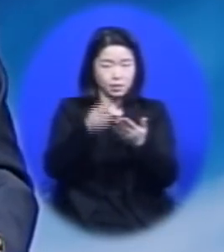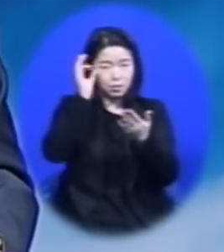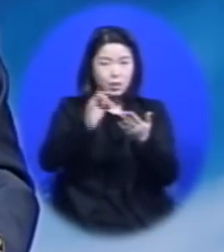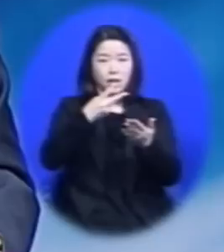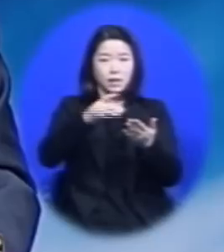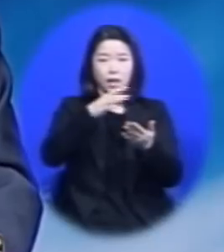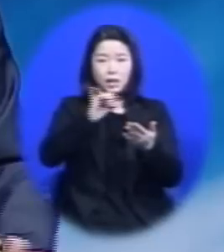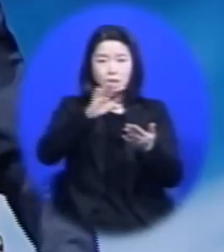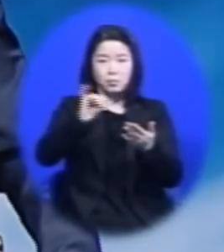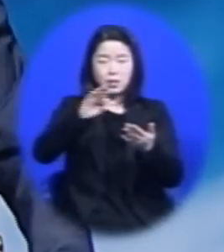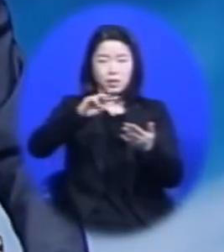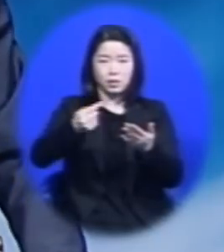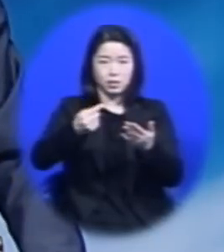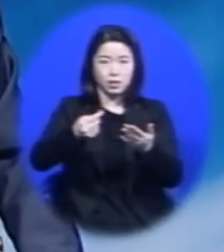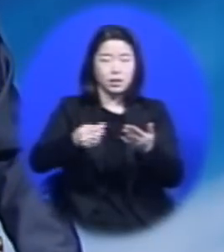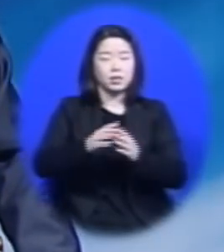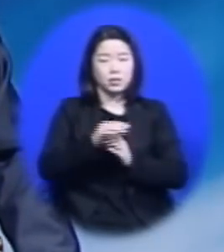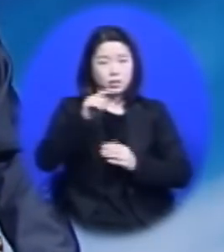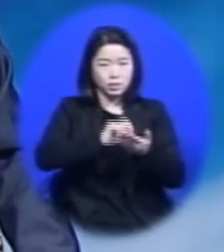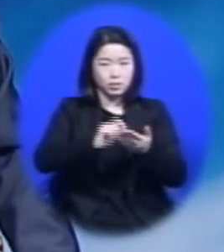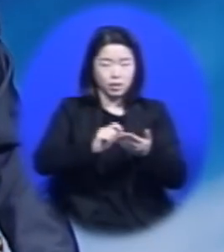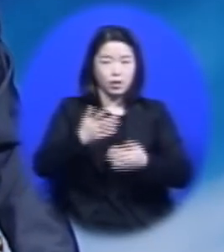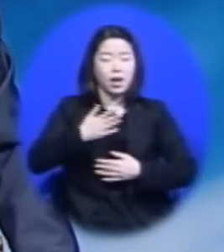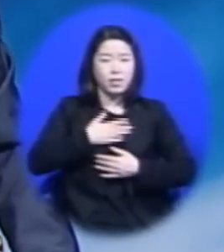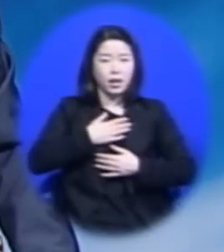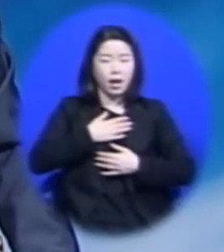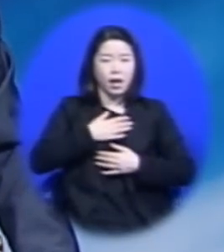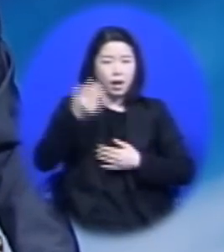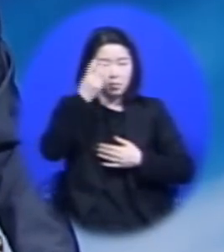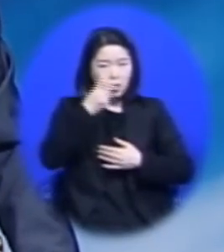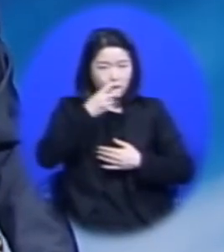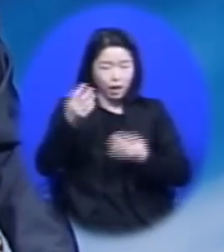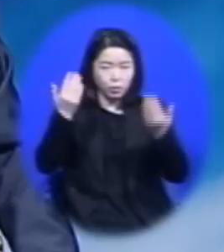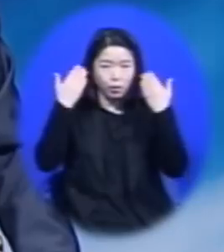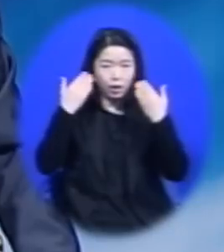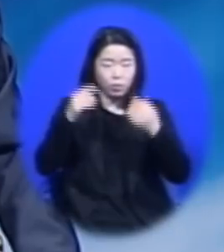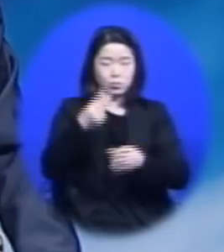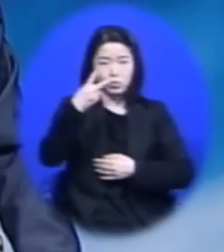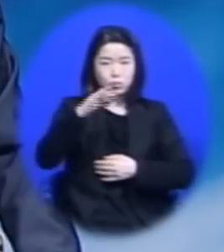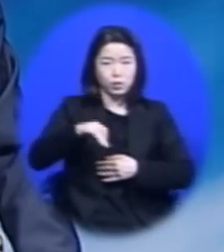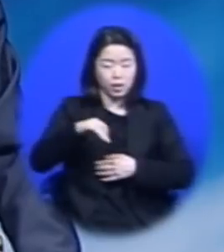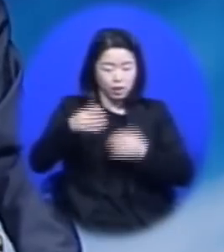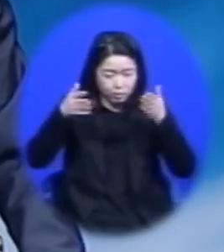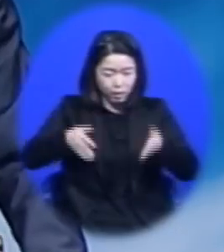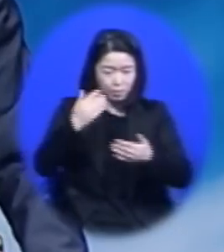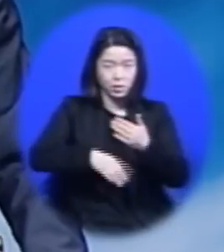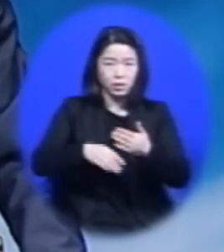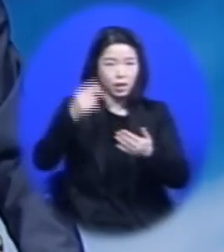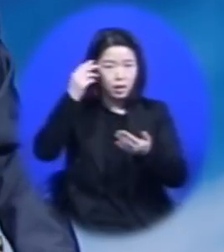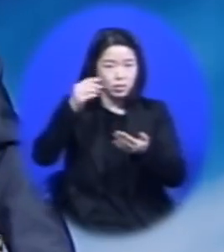쓴 겁니다 수업을 시작한지 두 달 남지 되었을 때 수업 시간에 쪽지 시험을 보게